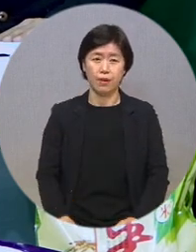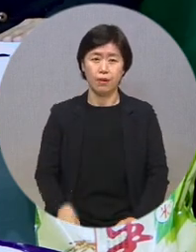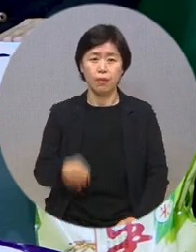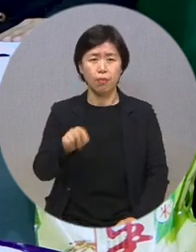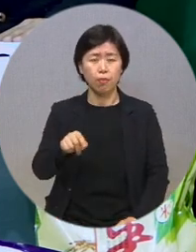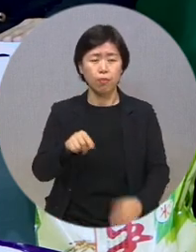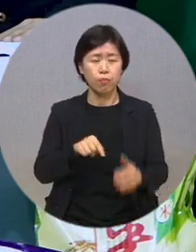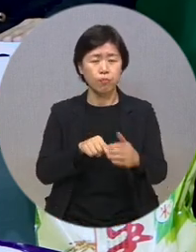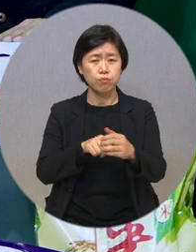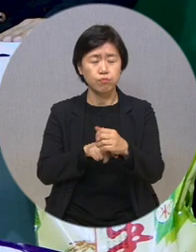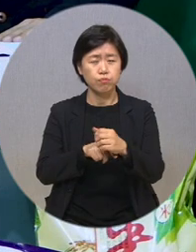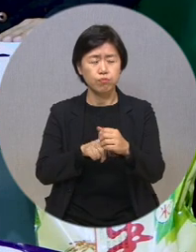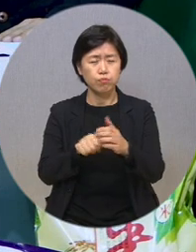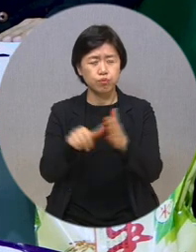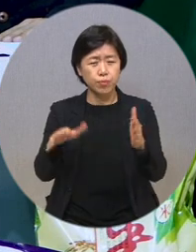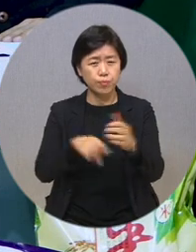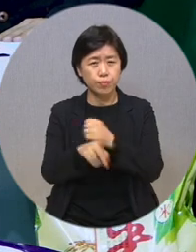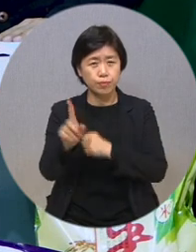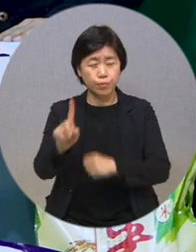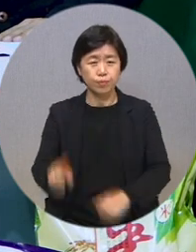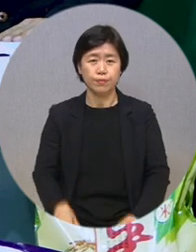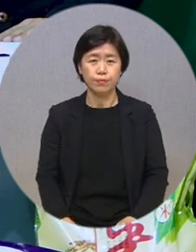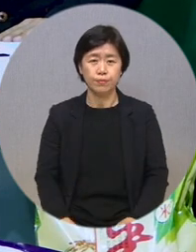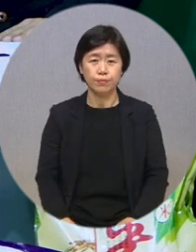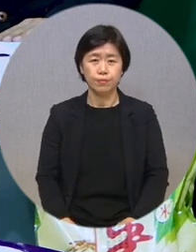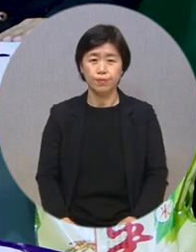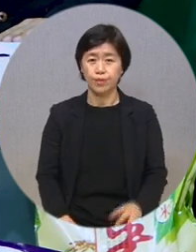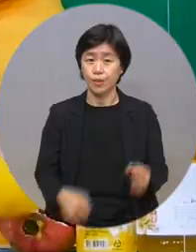이렇게 좋은 거예요? 네, 고흥 유자는